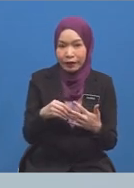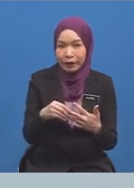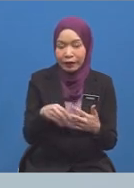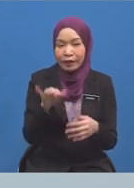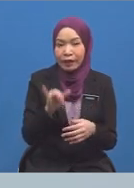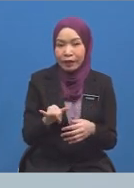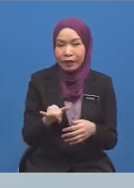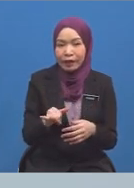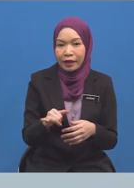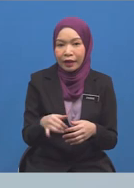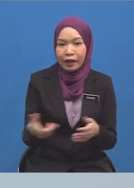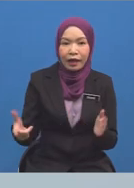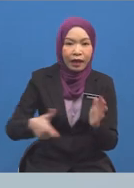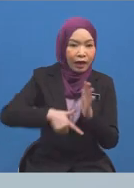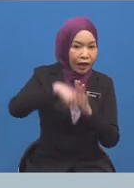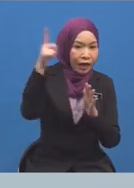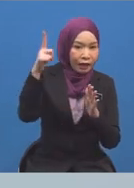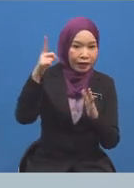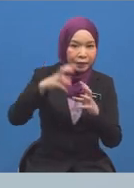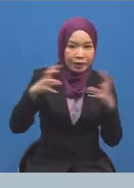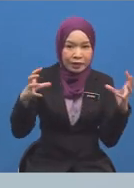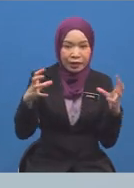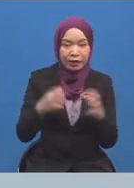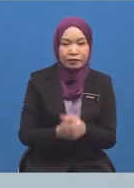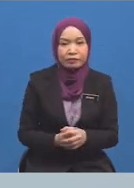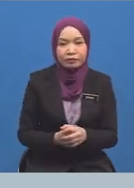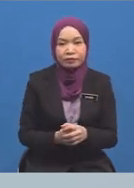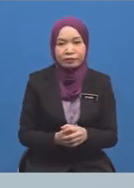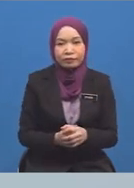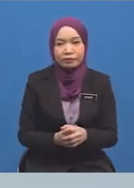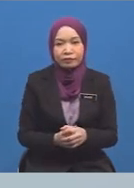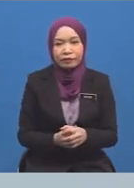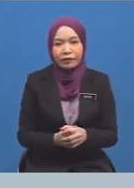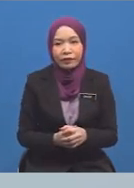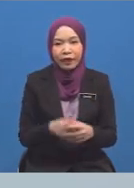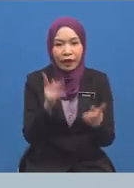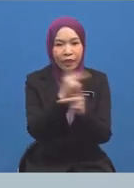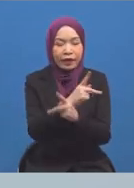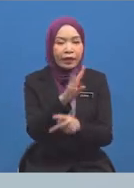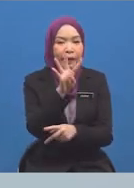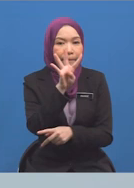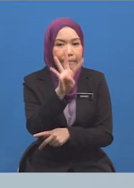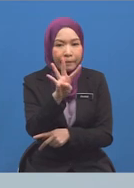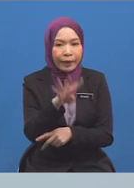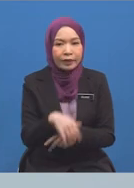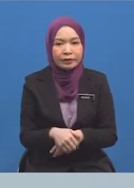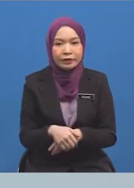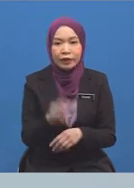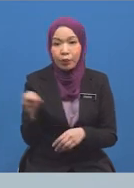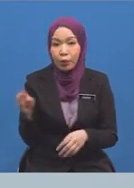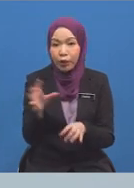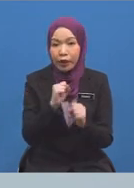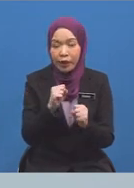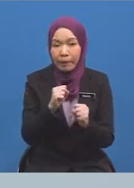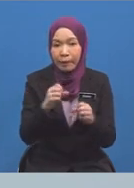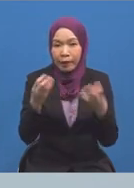TV yang lebih besar yaitu sifat tempat supaya murid-murid akan dapat pecahan paling